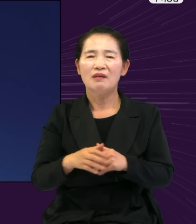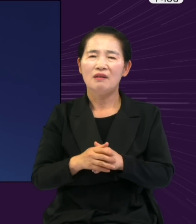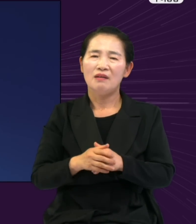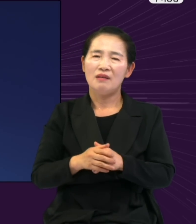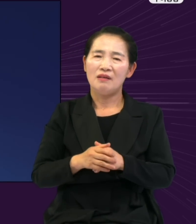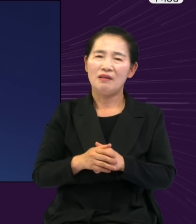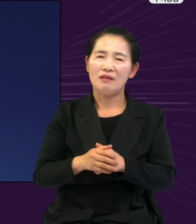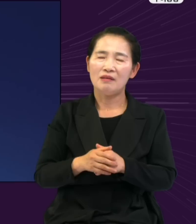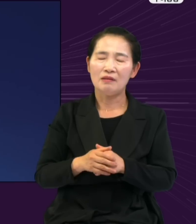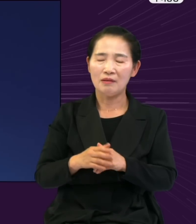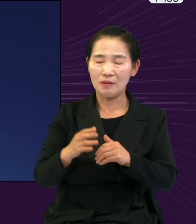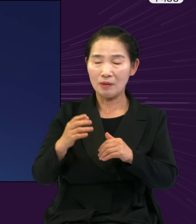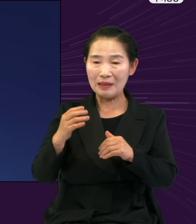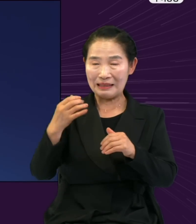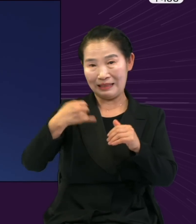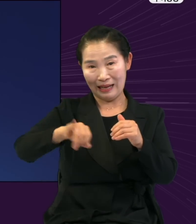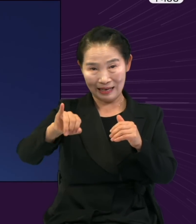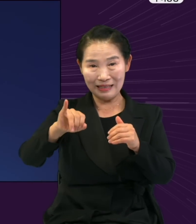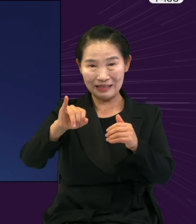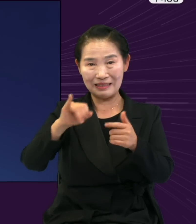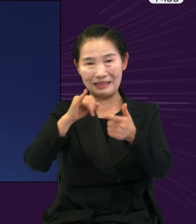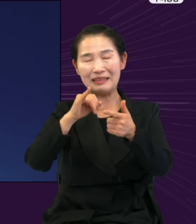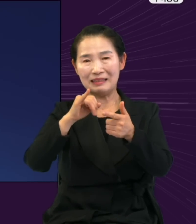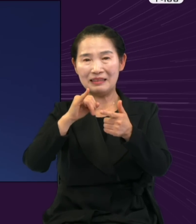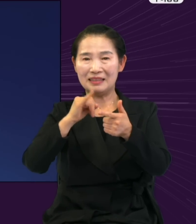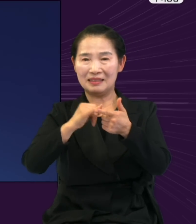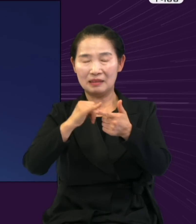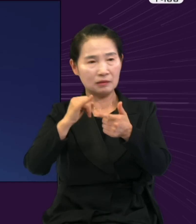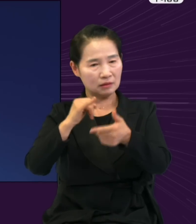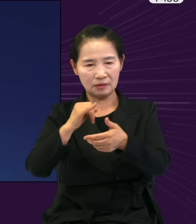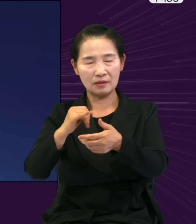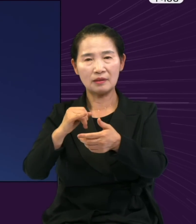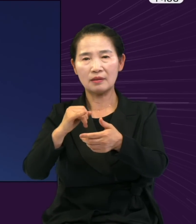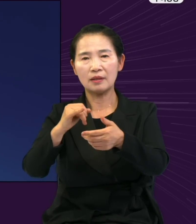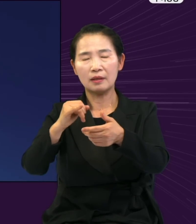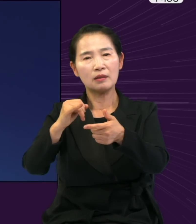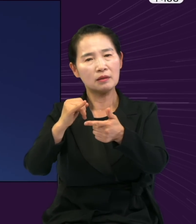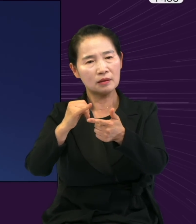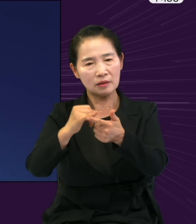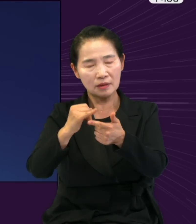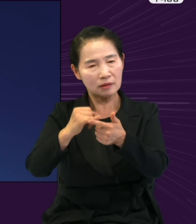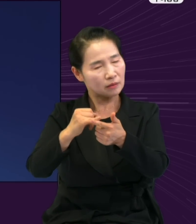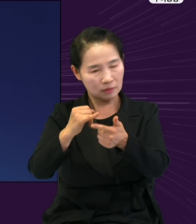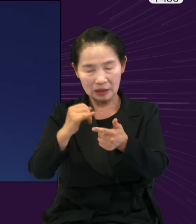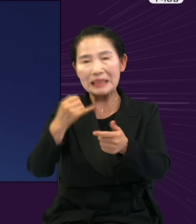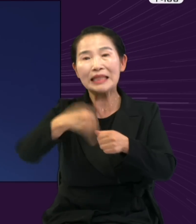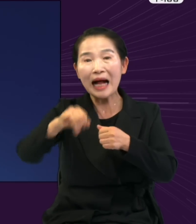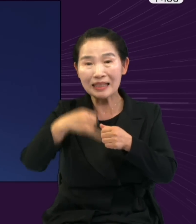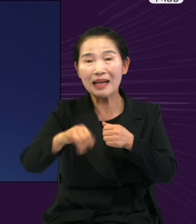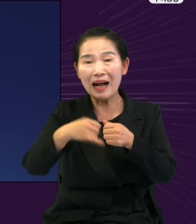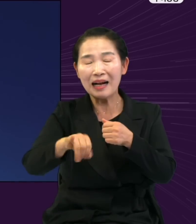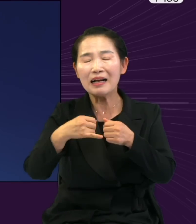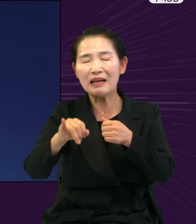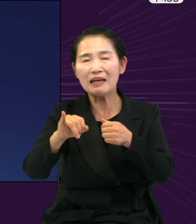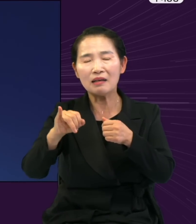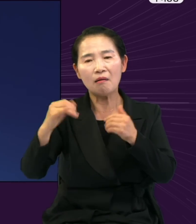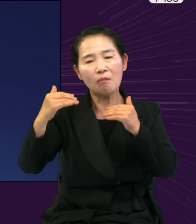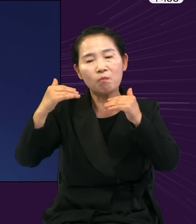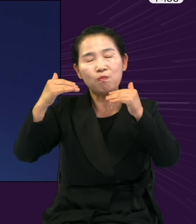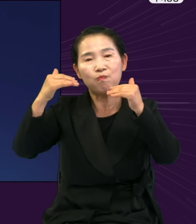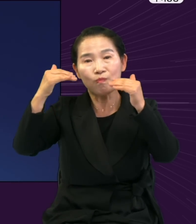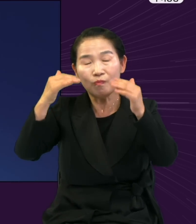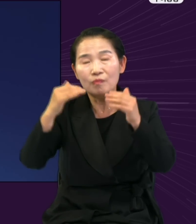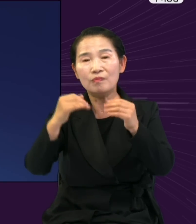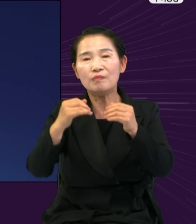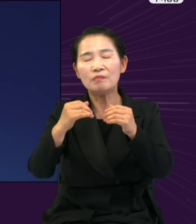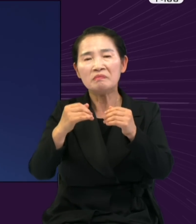거예요. 엄마, 하나님이 나에게 말씀하셨는데 천국에서 아빠가 너무 필요해서